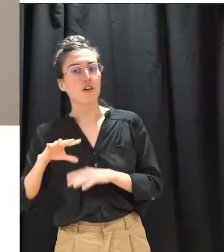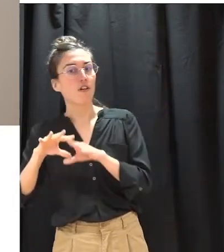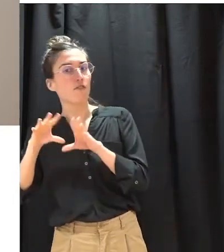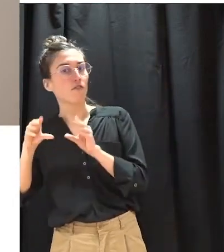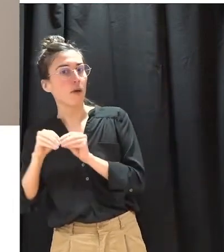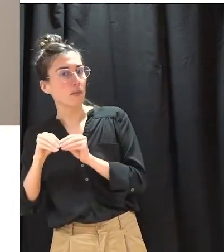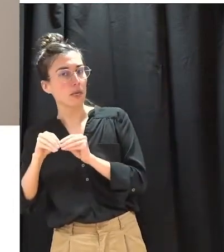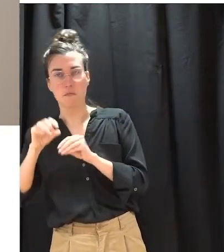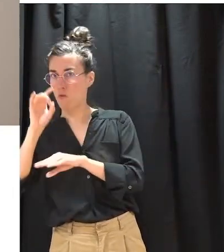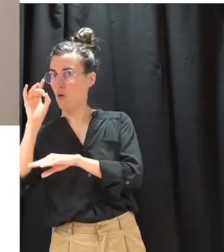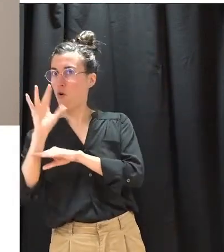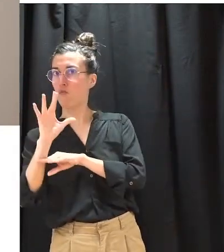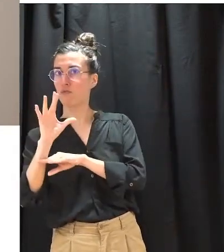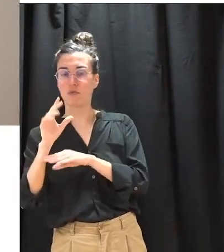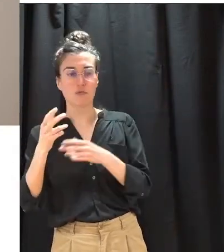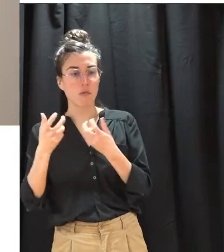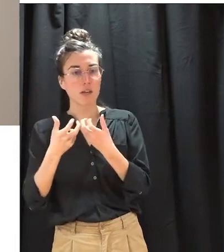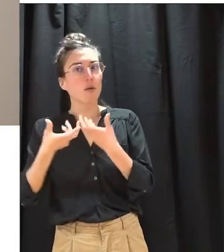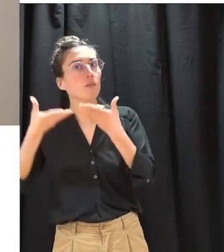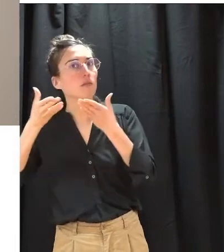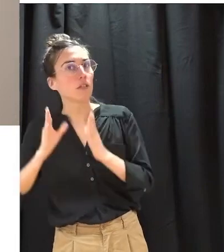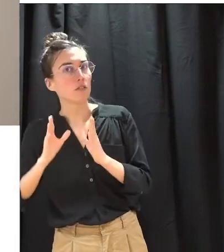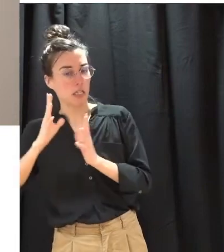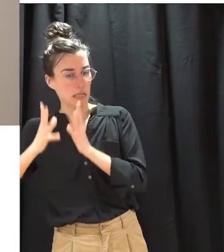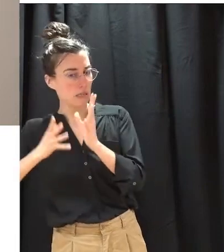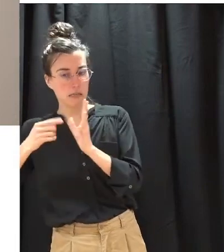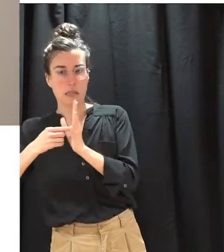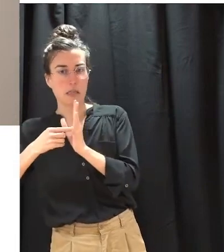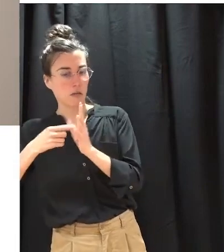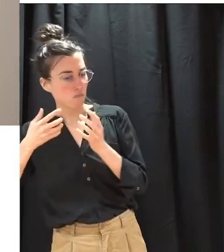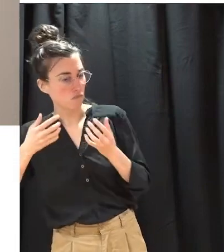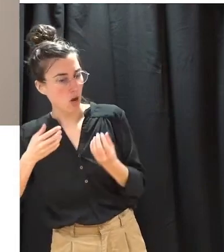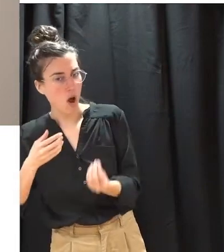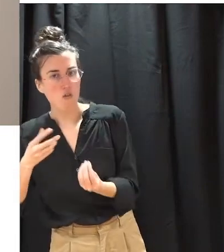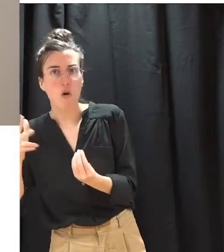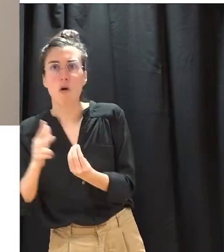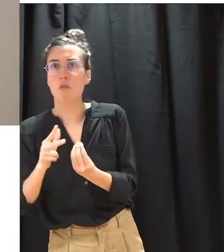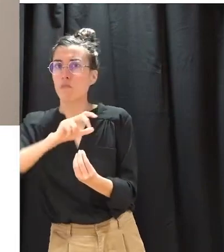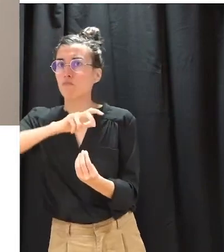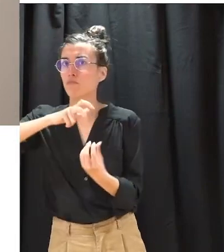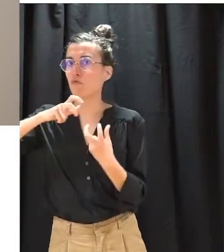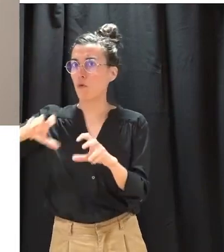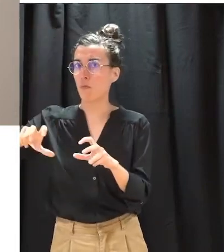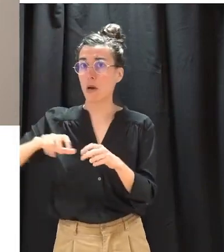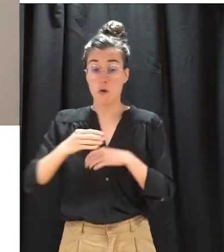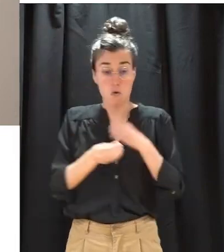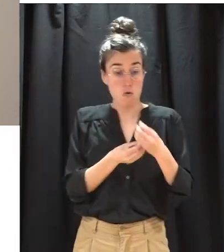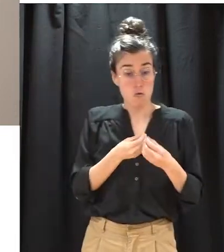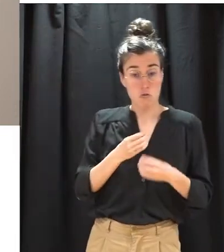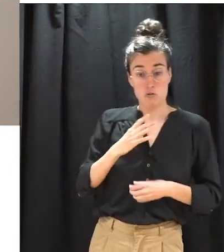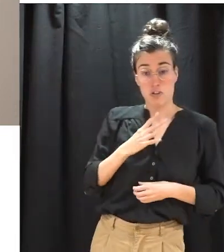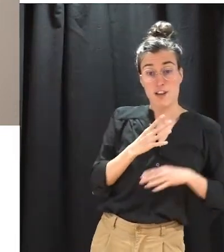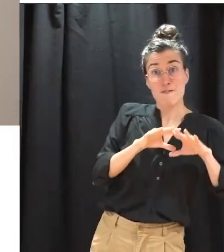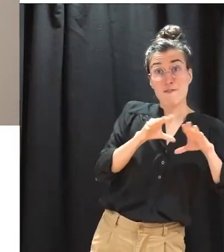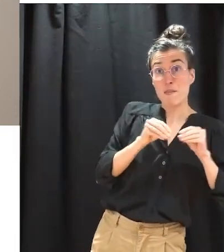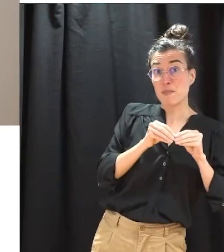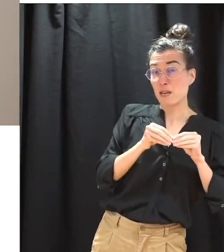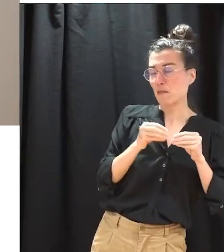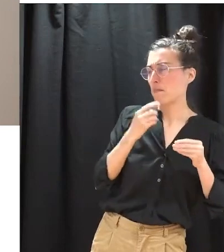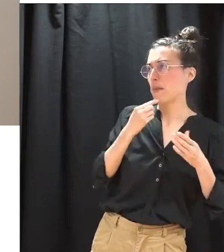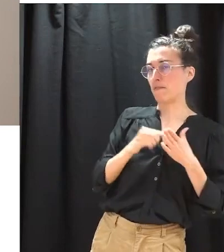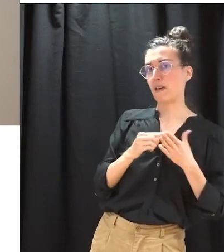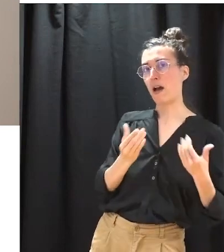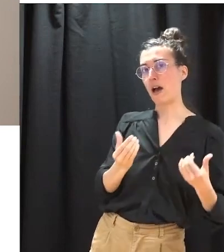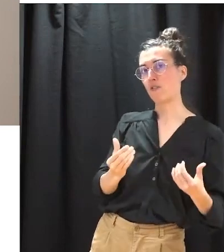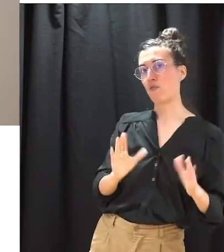ils n'ont pas du tout envie que leur enfant porte un implant, mais aussi, il y a certaines familles qui préfèrent attendre. Donc, parfois, le fait